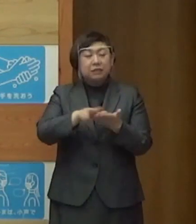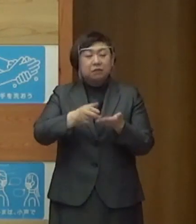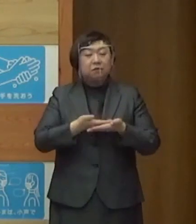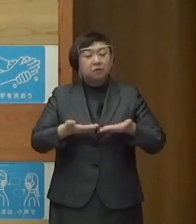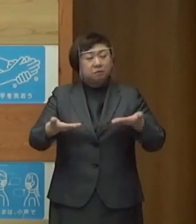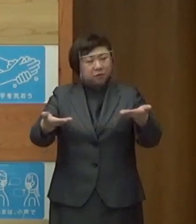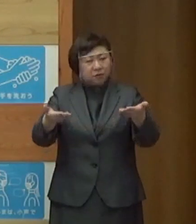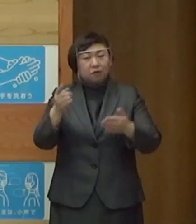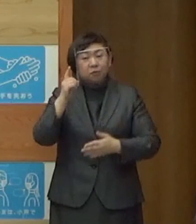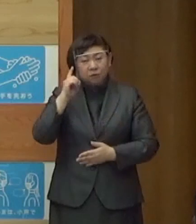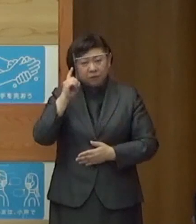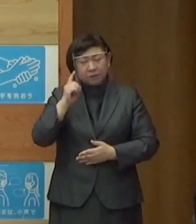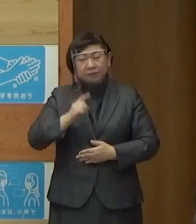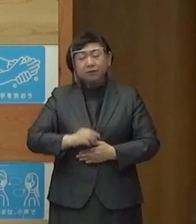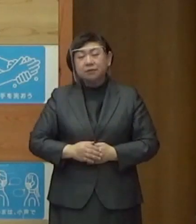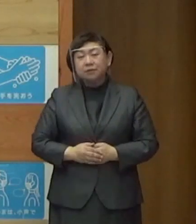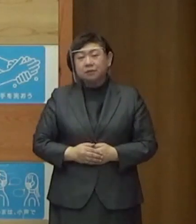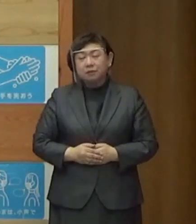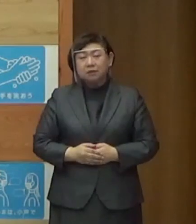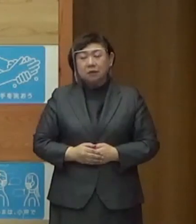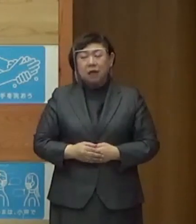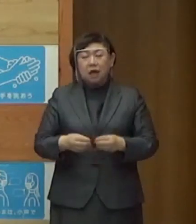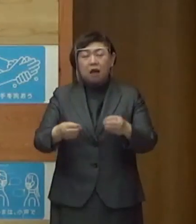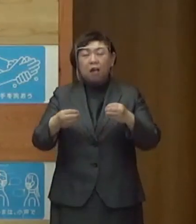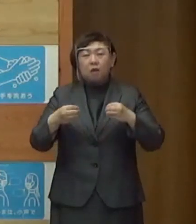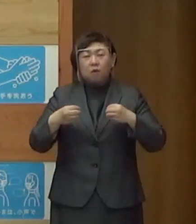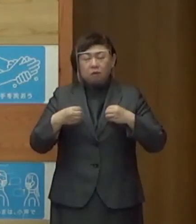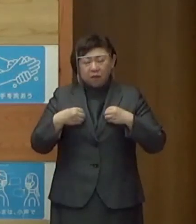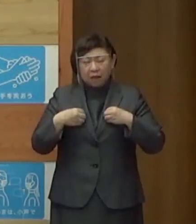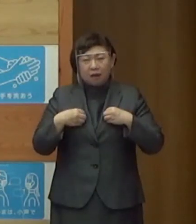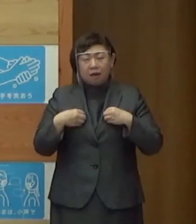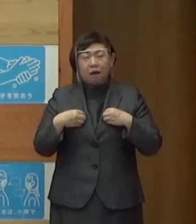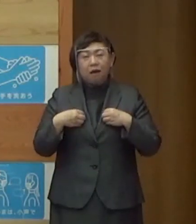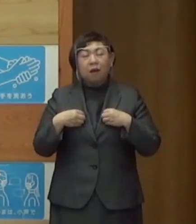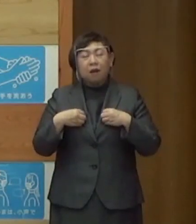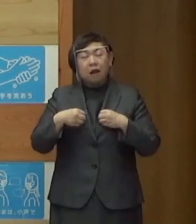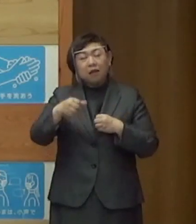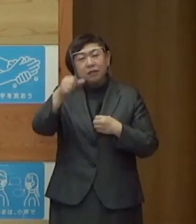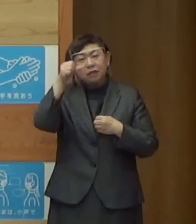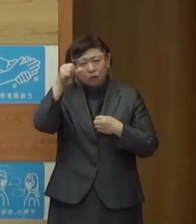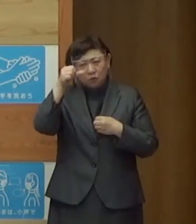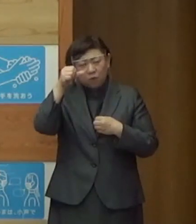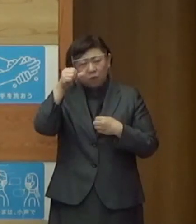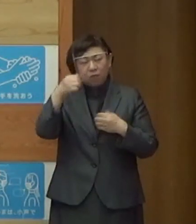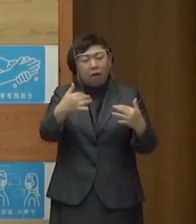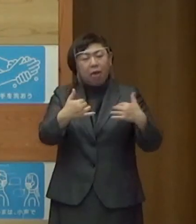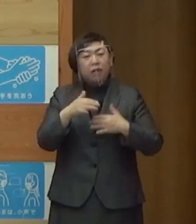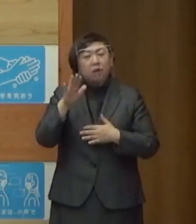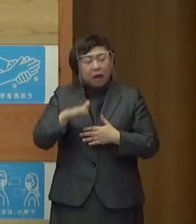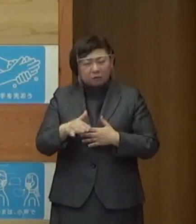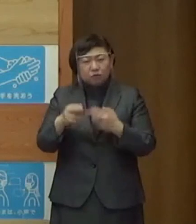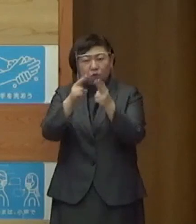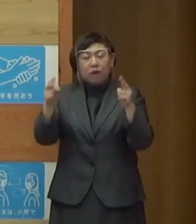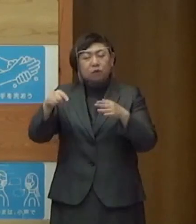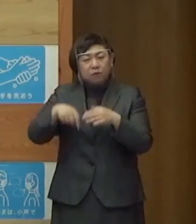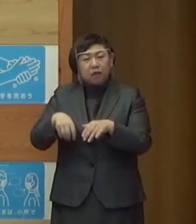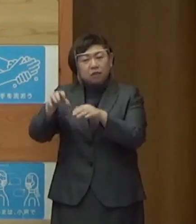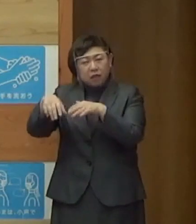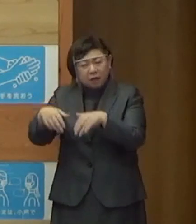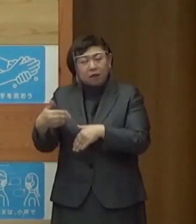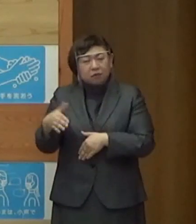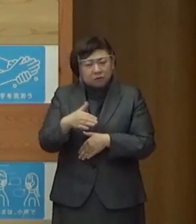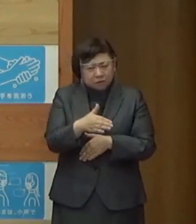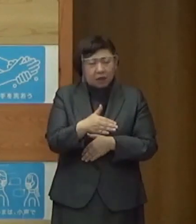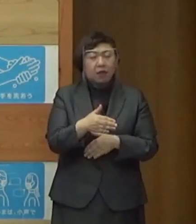をお配りしていると思うんですけども、まあ、新型コロナウイルス感染症の影響を受けた道内の生産者の皆さん、そして飲